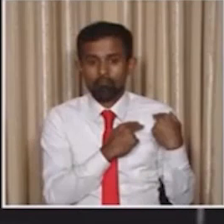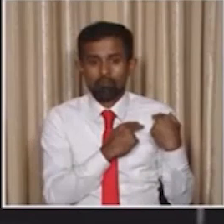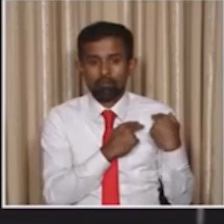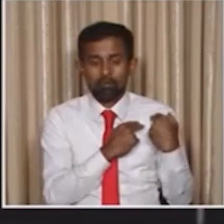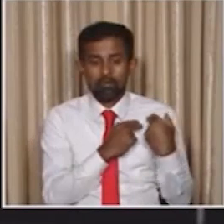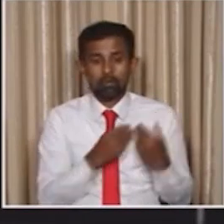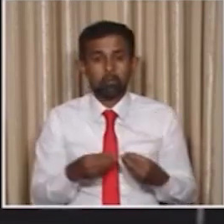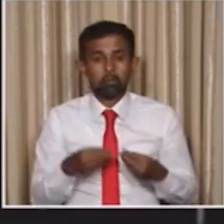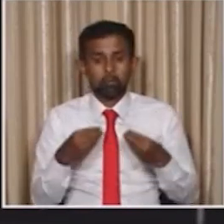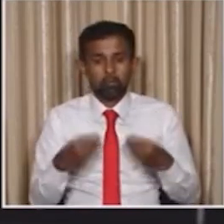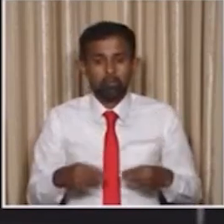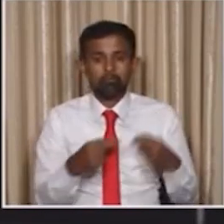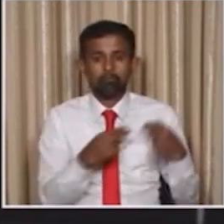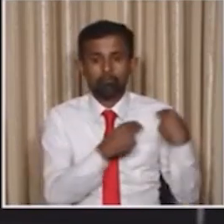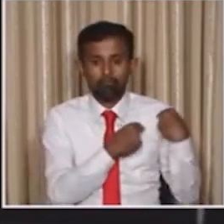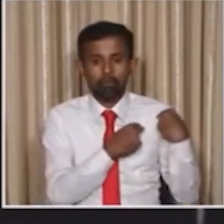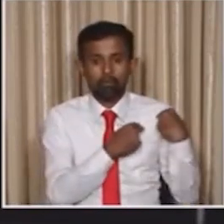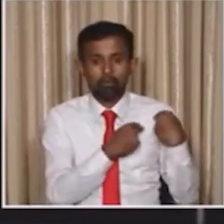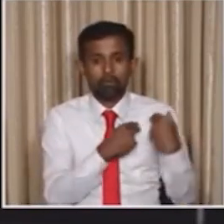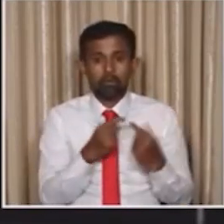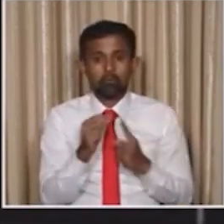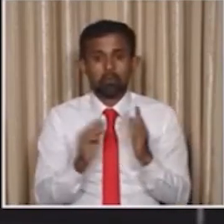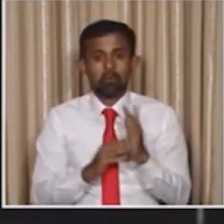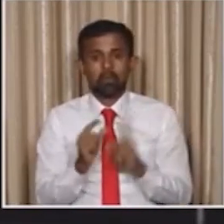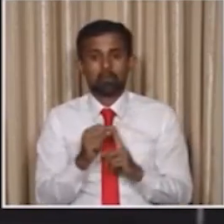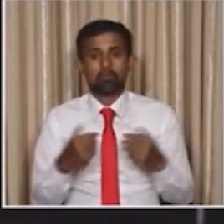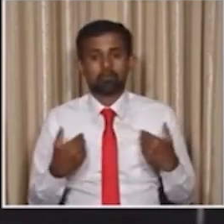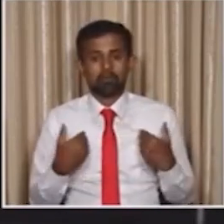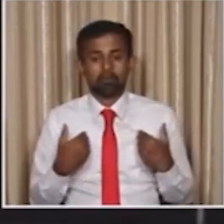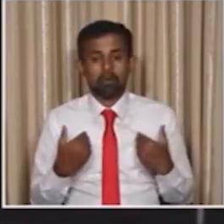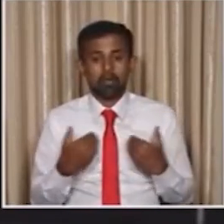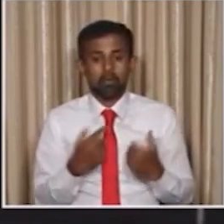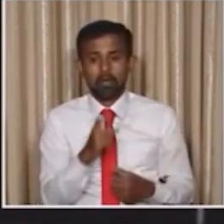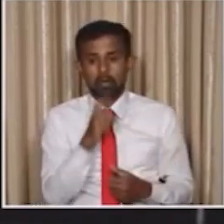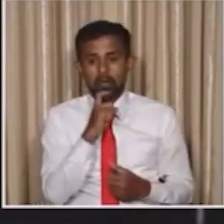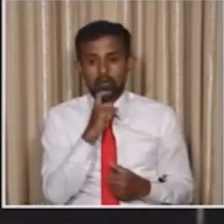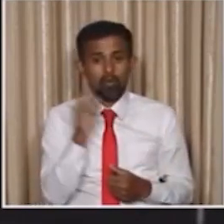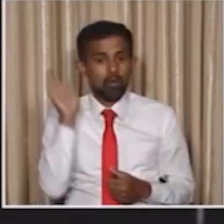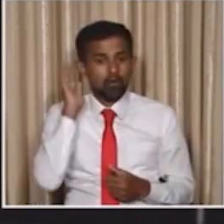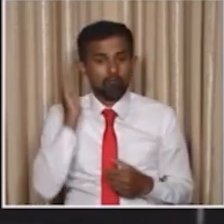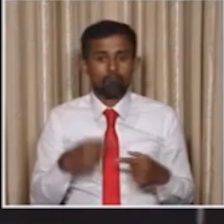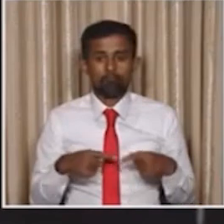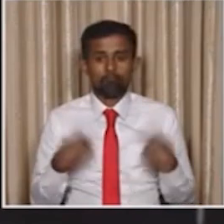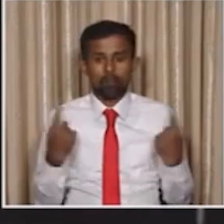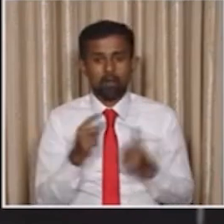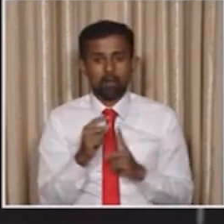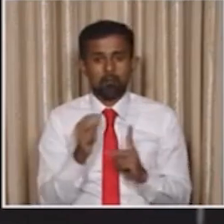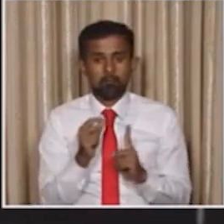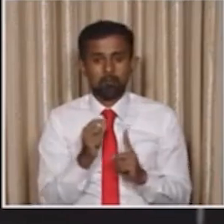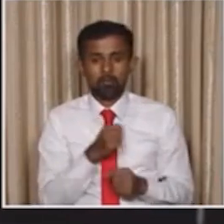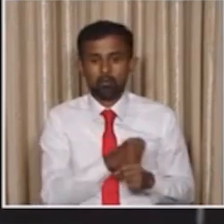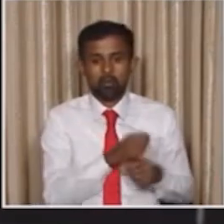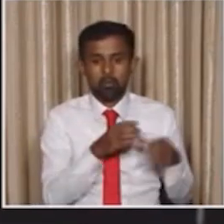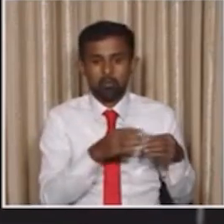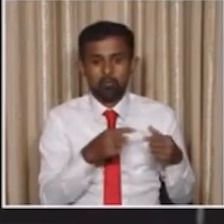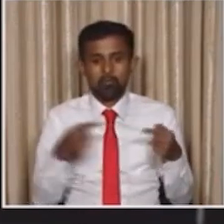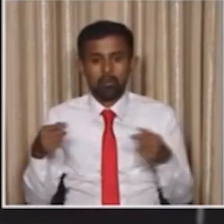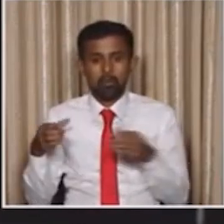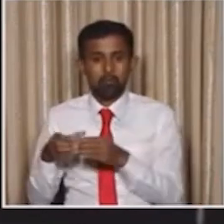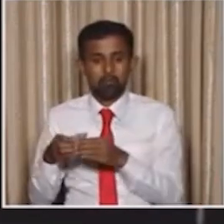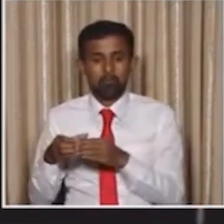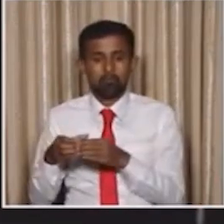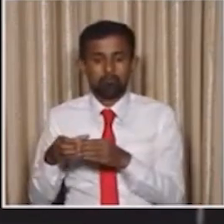වෙන හානියට වග කියන්නේ මහජන නියෝජිතයා. මොකද අපේ නඩු අහන විදිය වෙනස්. මේ පාර්ලිමේන්තුවේ ආණ්ඩු පක්ෂය හරි විරුද්ධ පක්ෂය